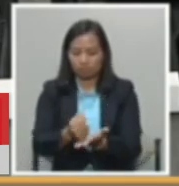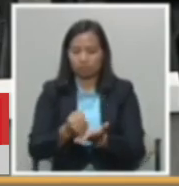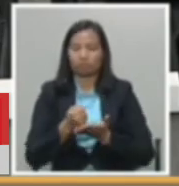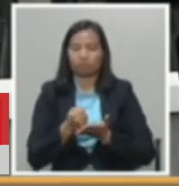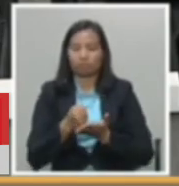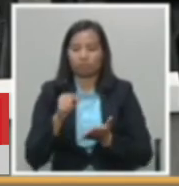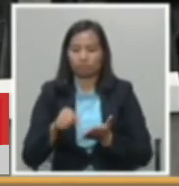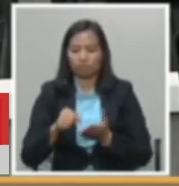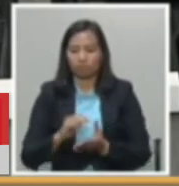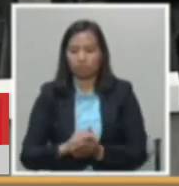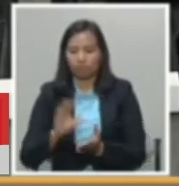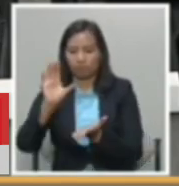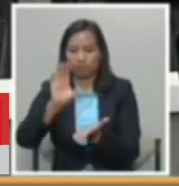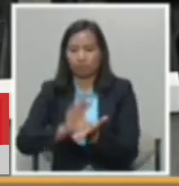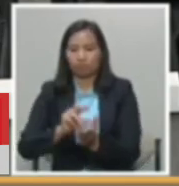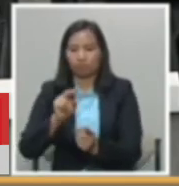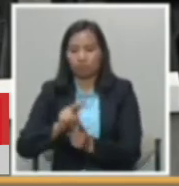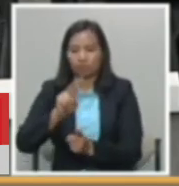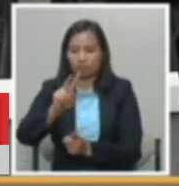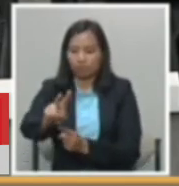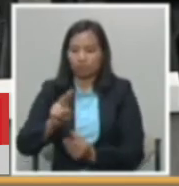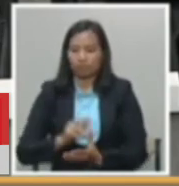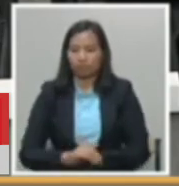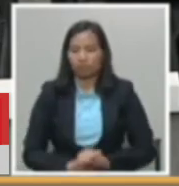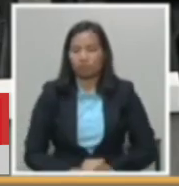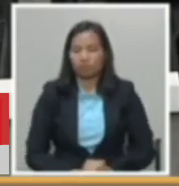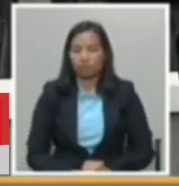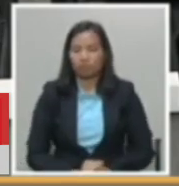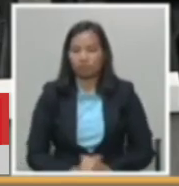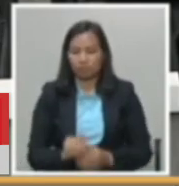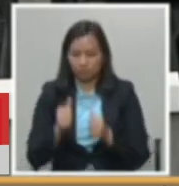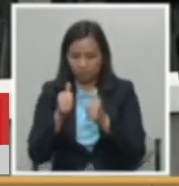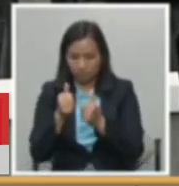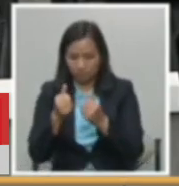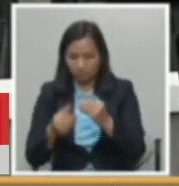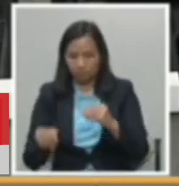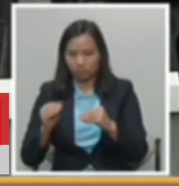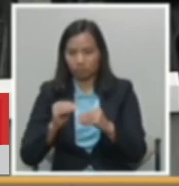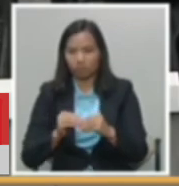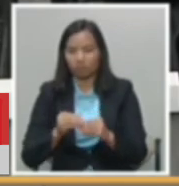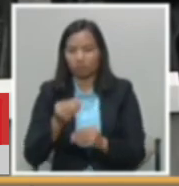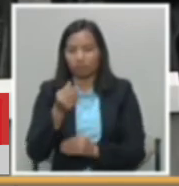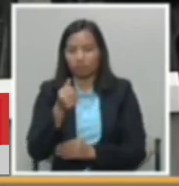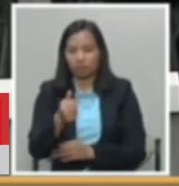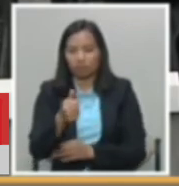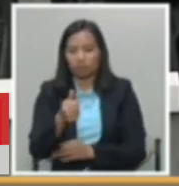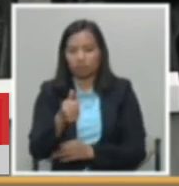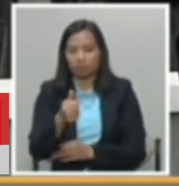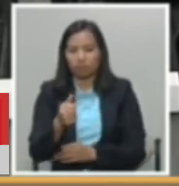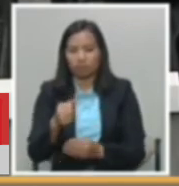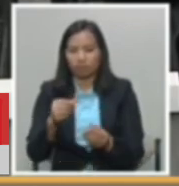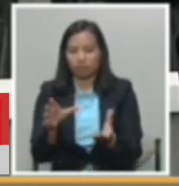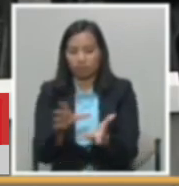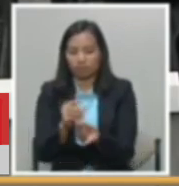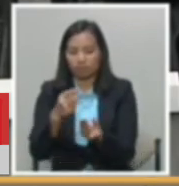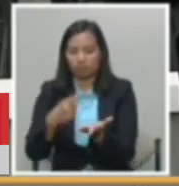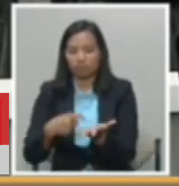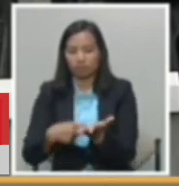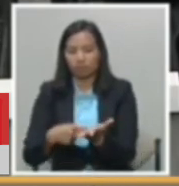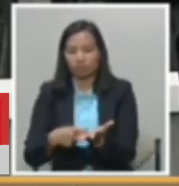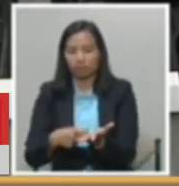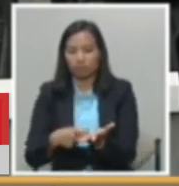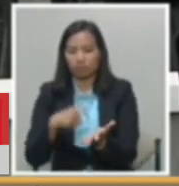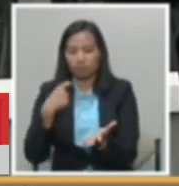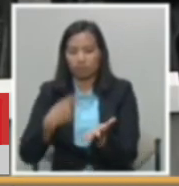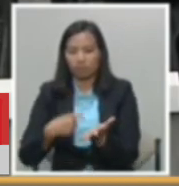นที่2เป็นกองทุนที่ถือว่าดีขึ้นมานิดหนึ่งคือกองทุนประกันสังคมมีประชากรอ